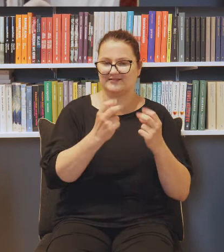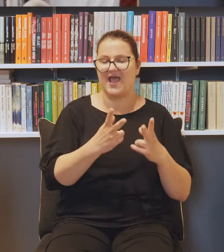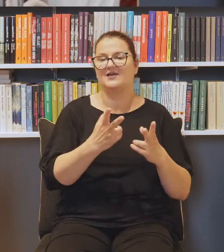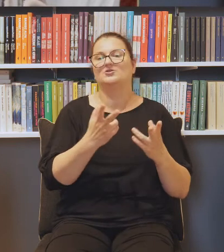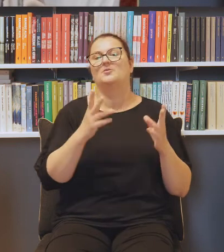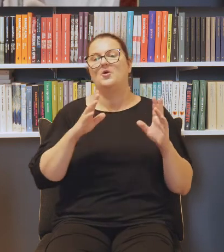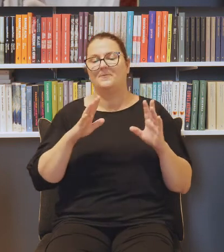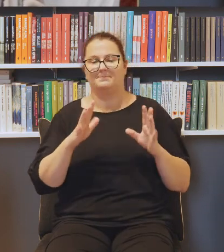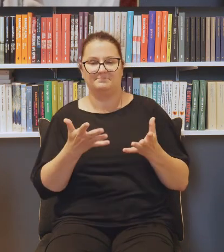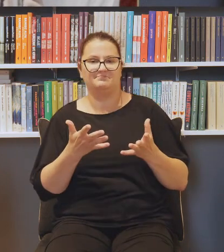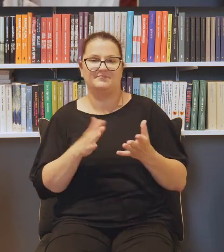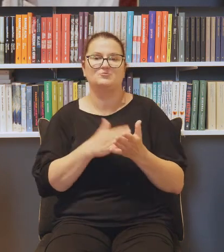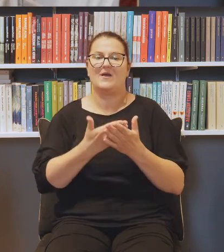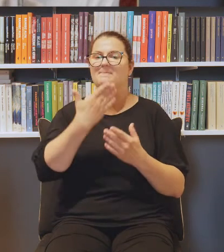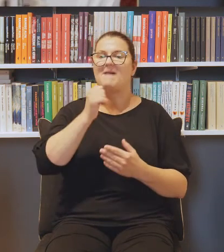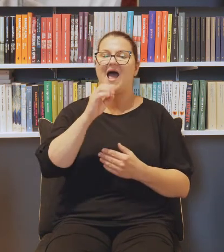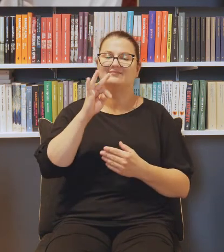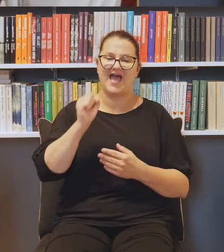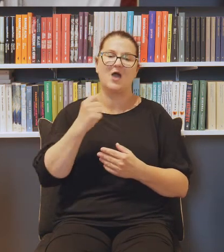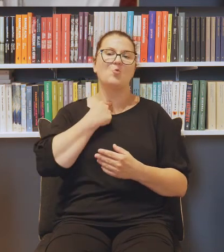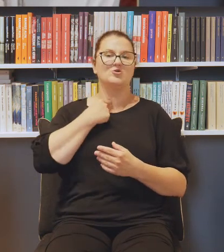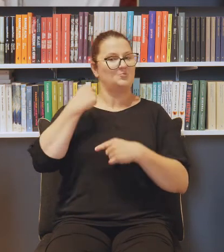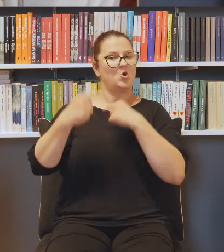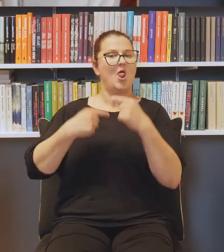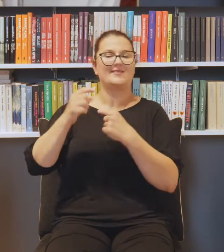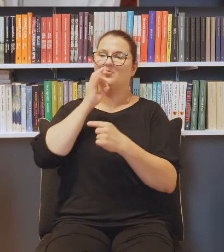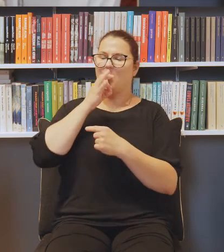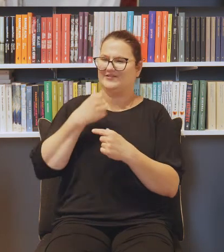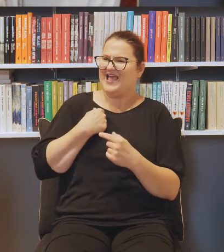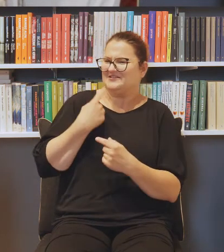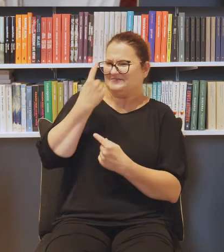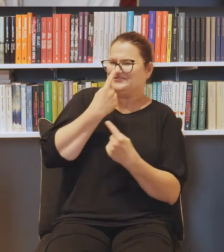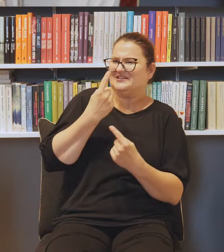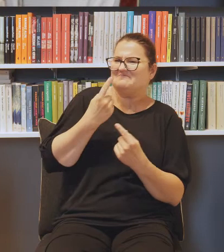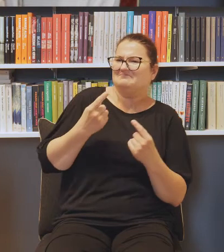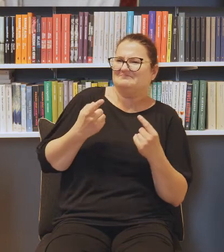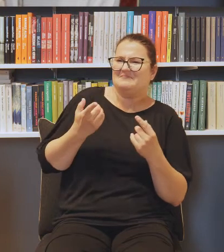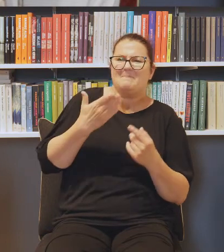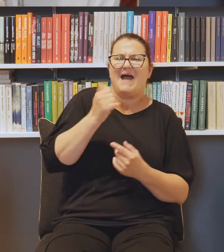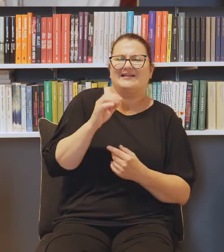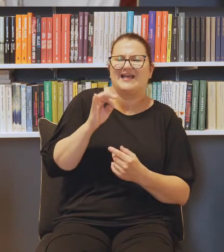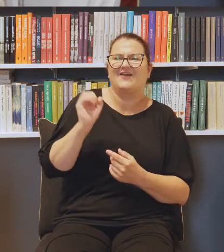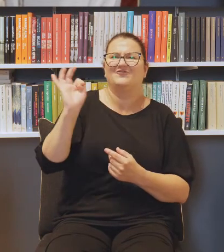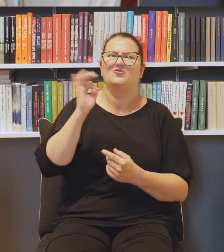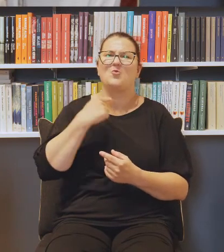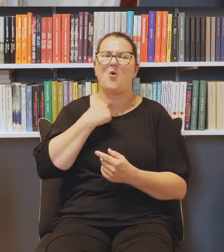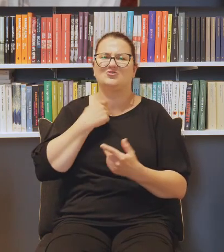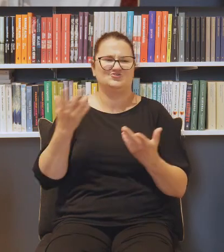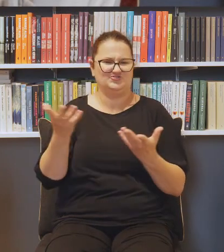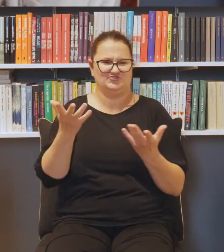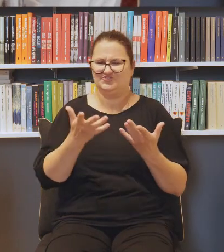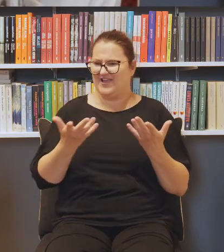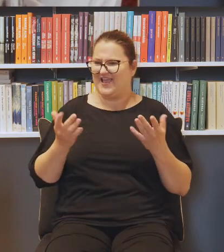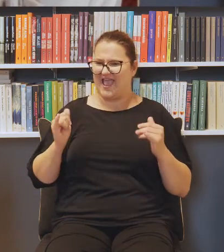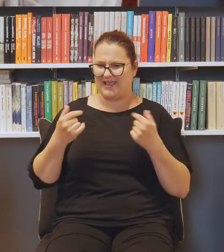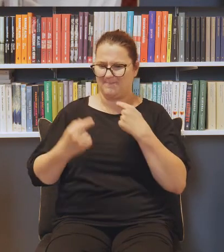Mata, ten raper, może być głosem pokolenia, ja zawsze się zastanawiam, jakiego pokolenia jest głosem Mata, bo ile